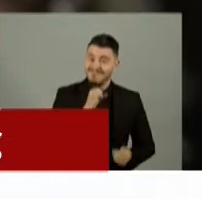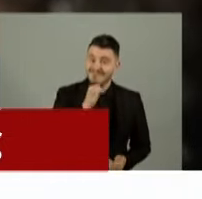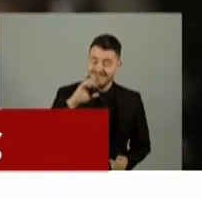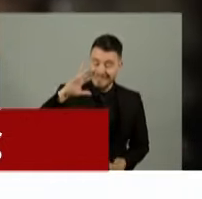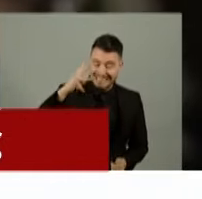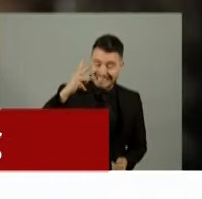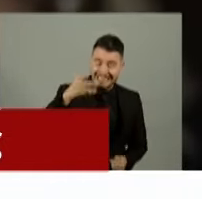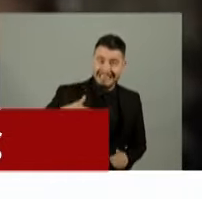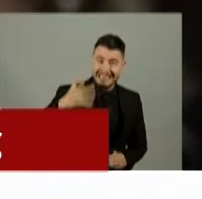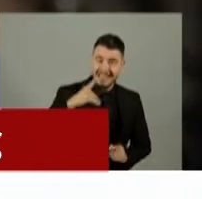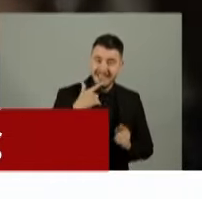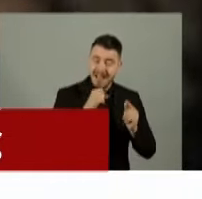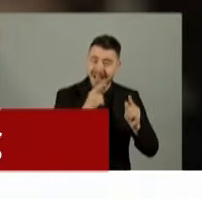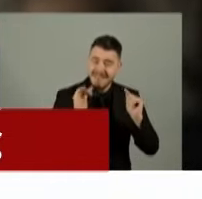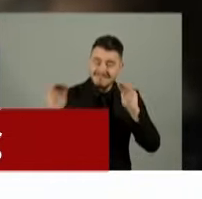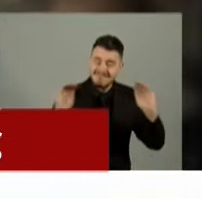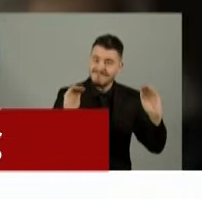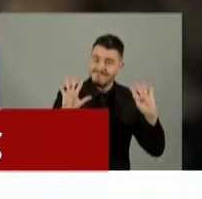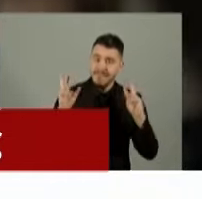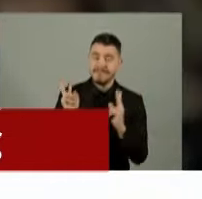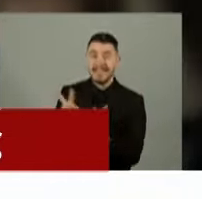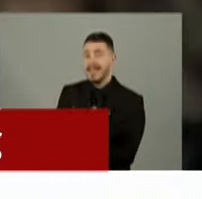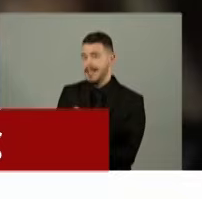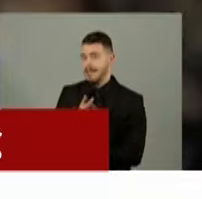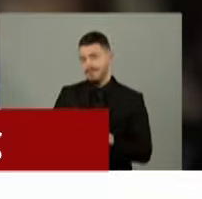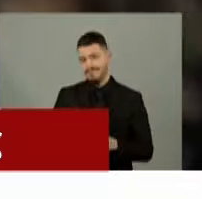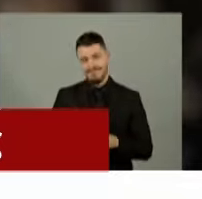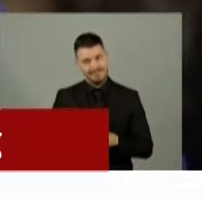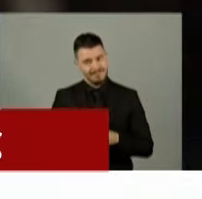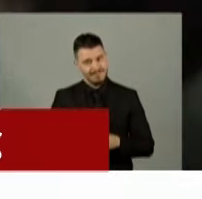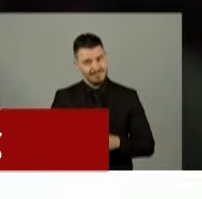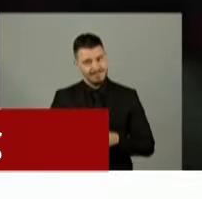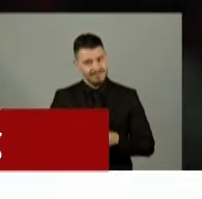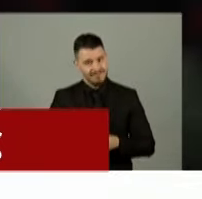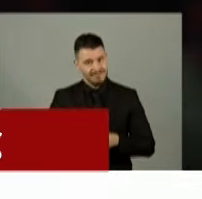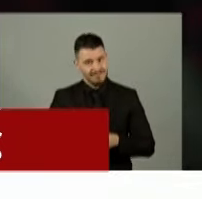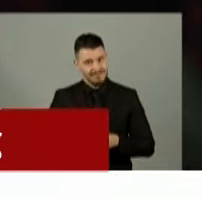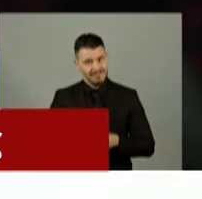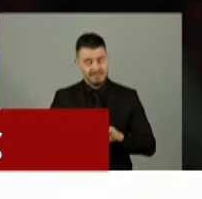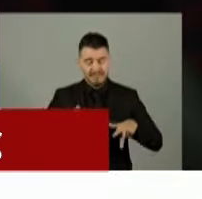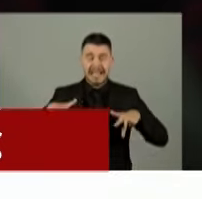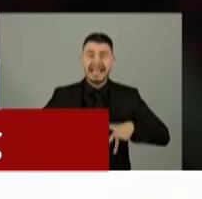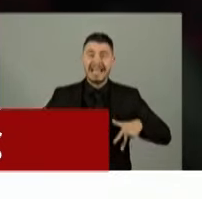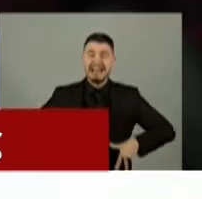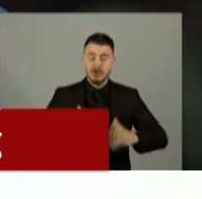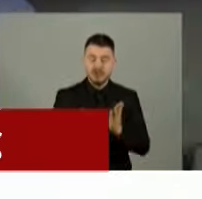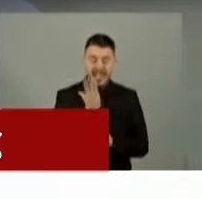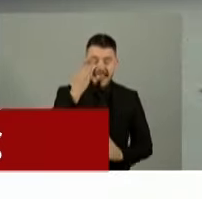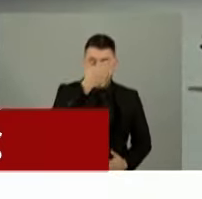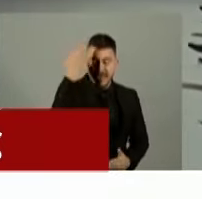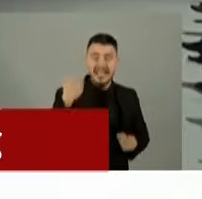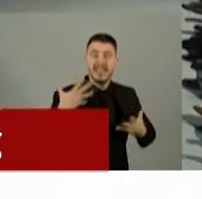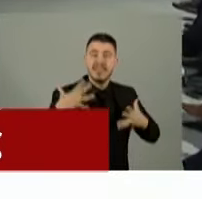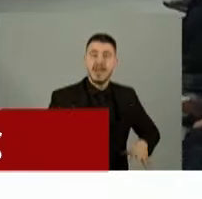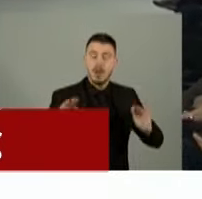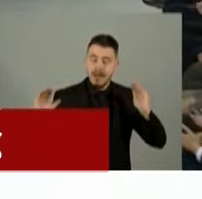να προβεί στην τελευταία πράξη του. Καλά, πιέστηκε πάρα πολύ να